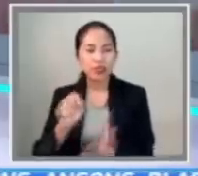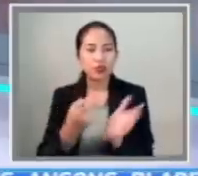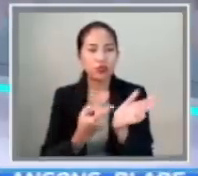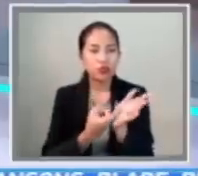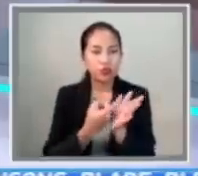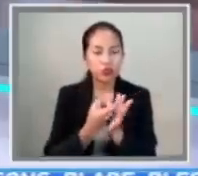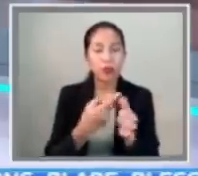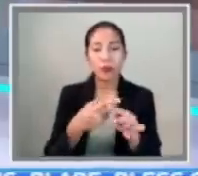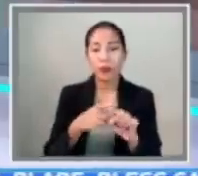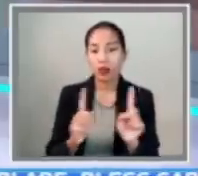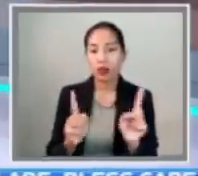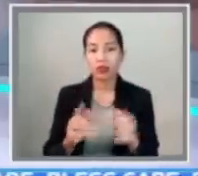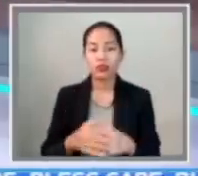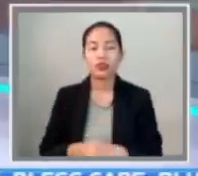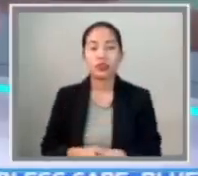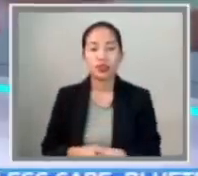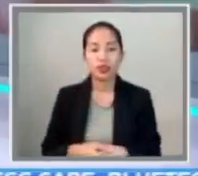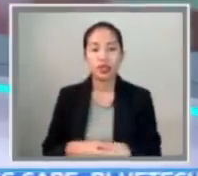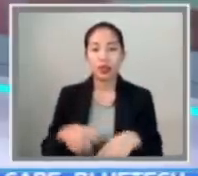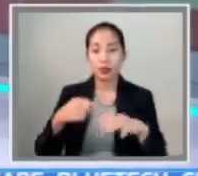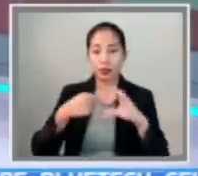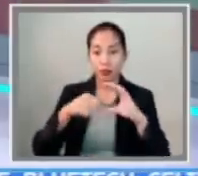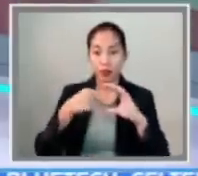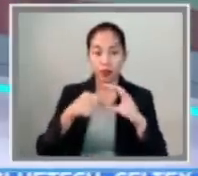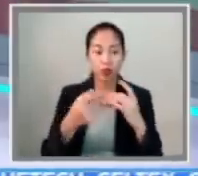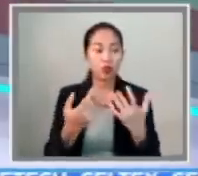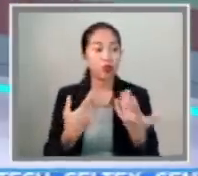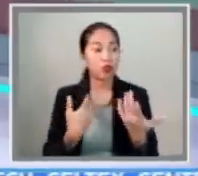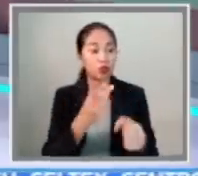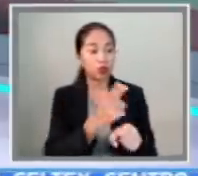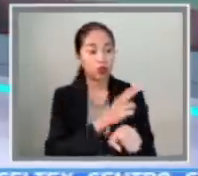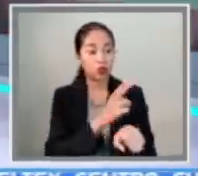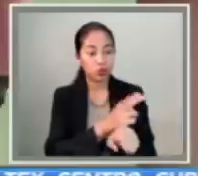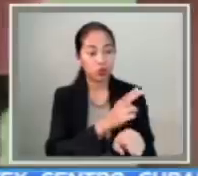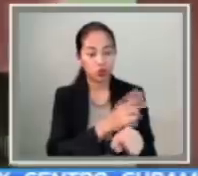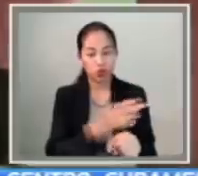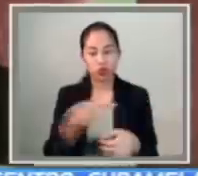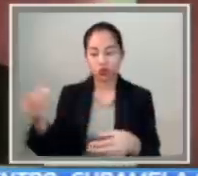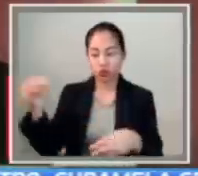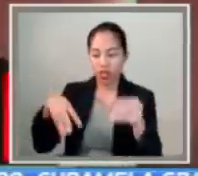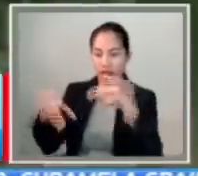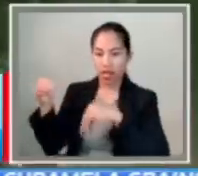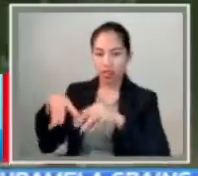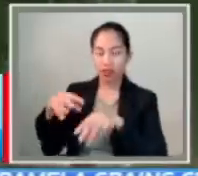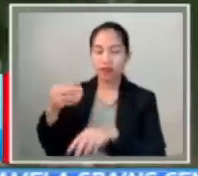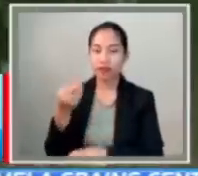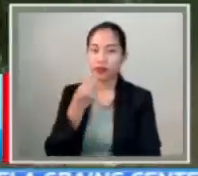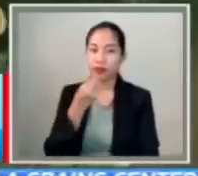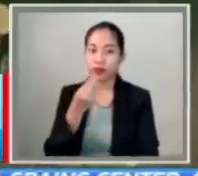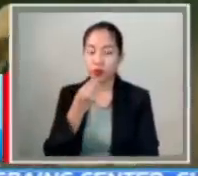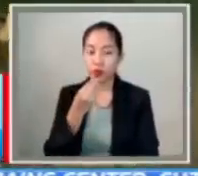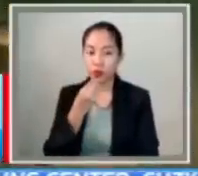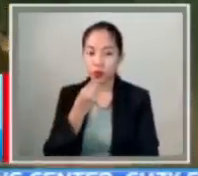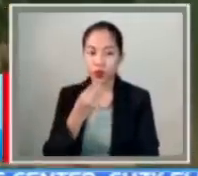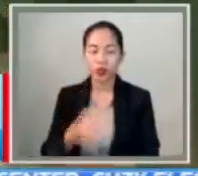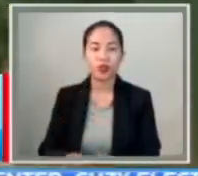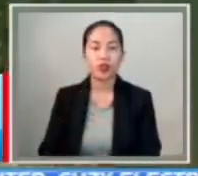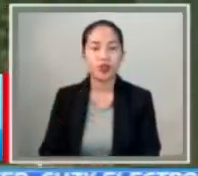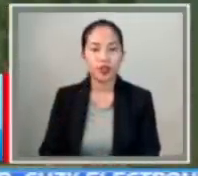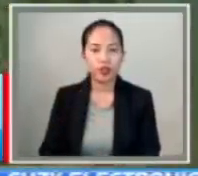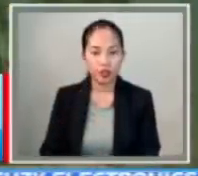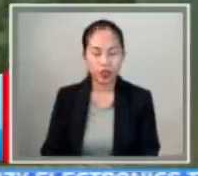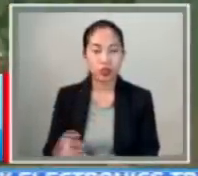Camarines Sur, dagdag sangkap yan sa mga pagkain. Tampok po yan sa Crop Fest Food Festival ng